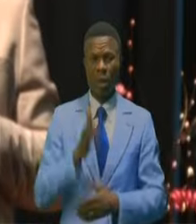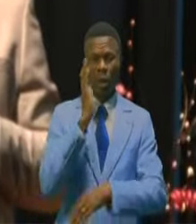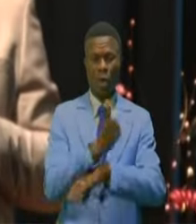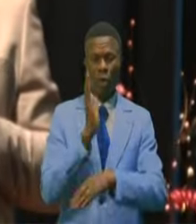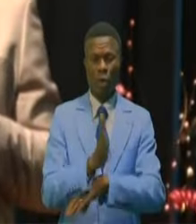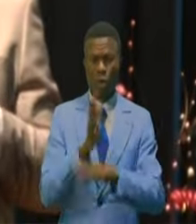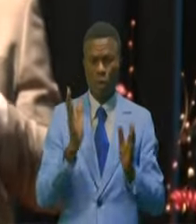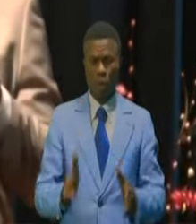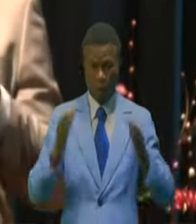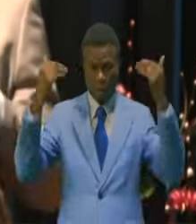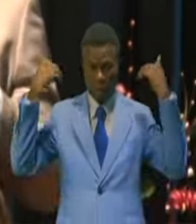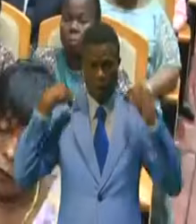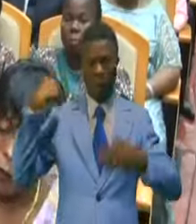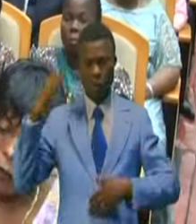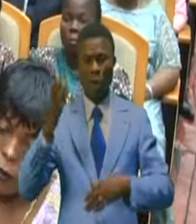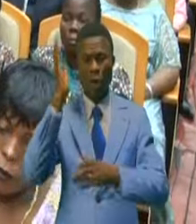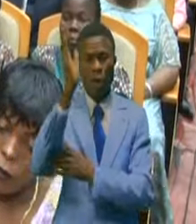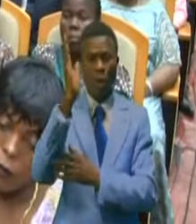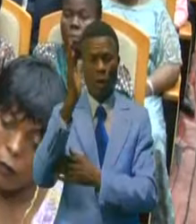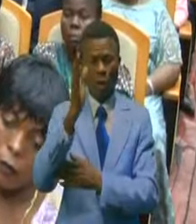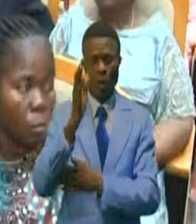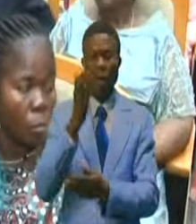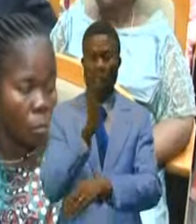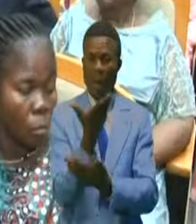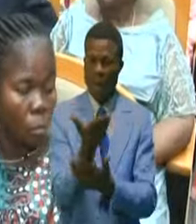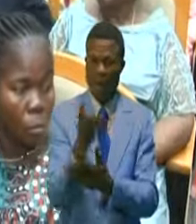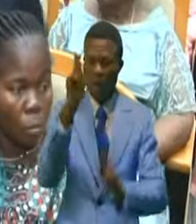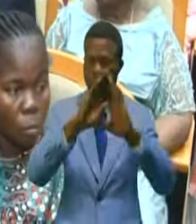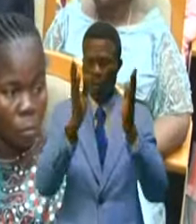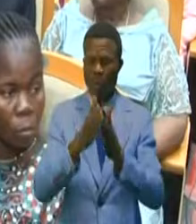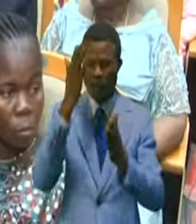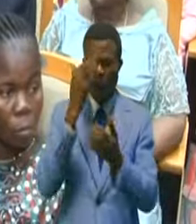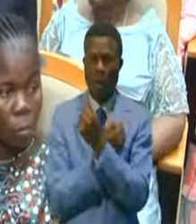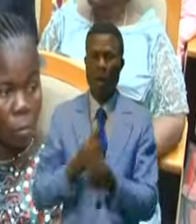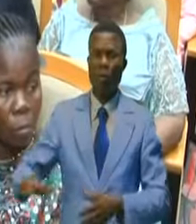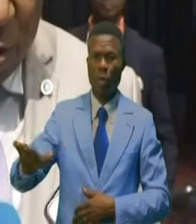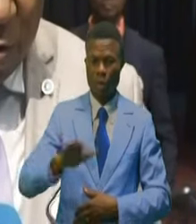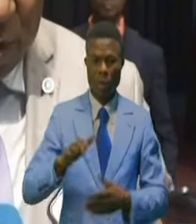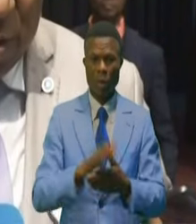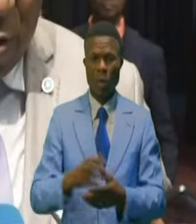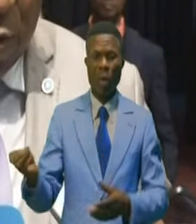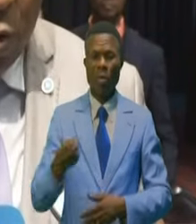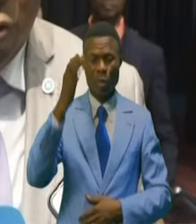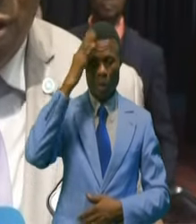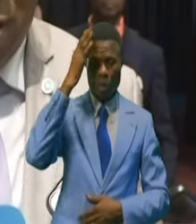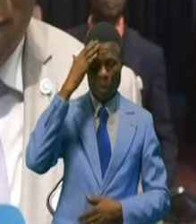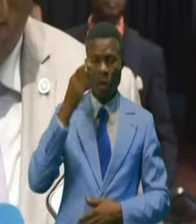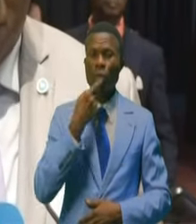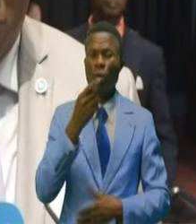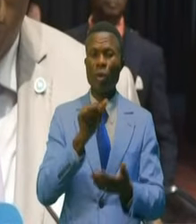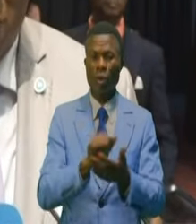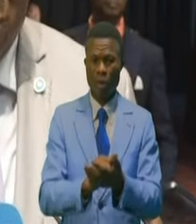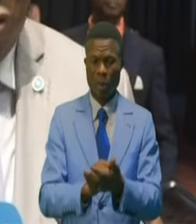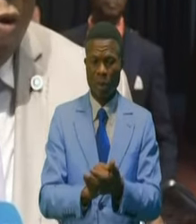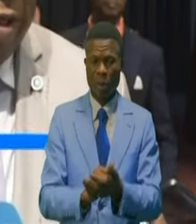de l'État, était plutôt une conférence d'éveil des consciences patriotiques de tous les Congolais. Après une prise de conscience comme aujourd'hui, ça